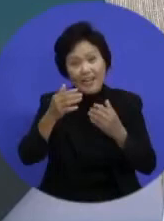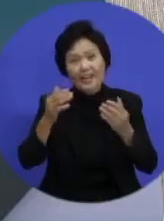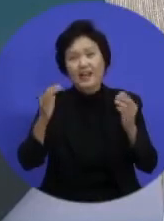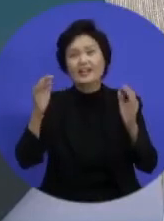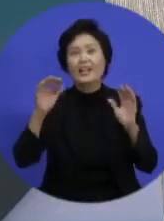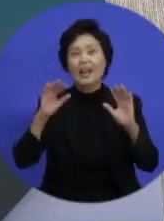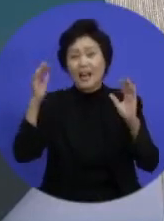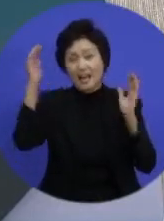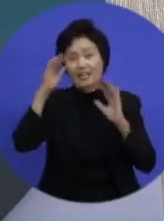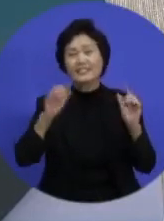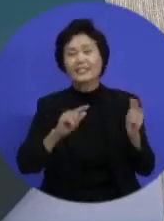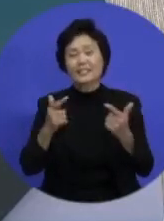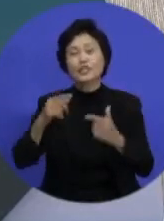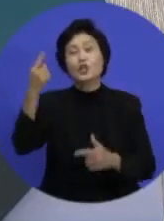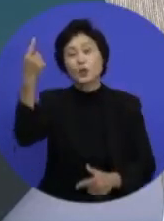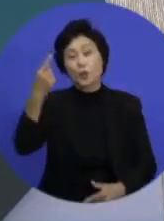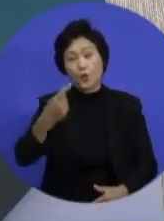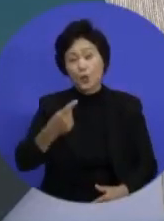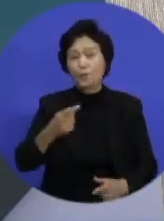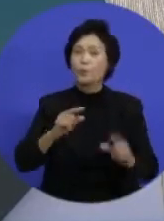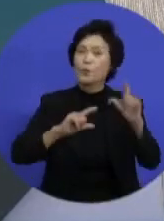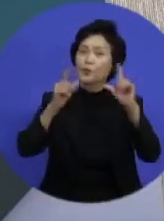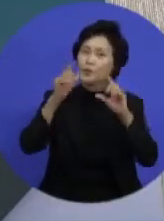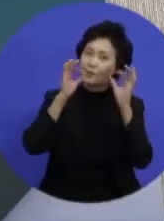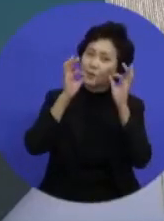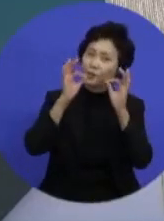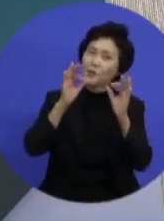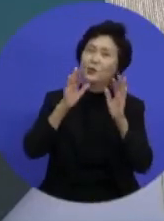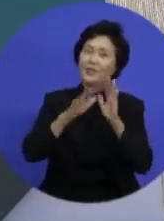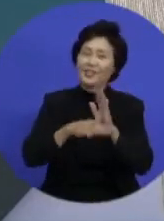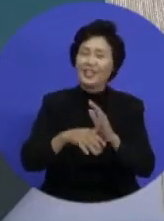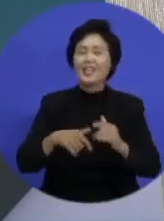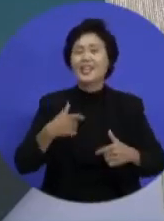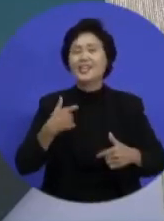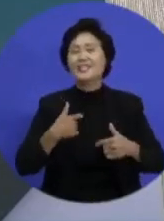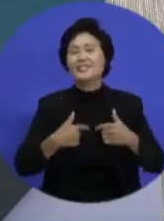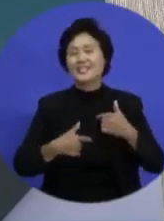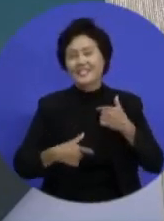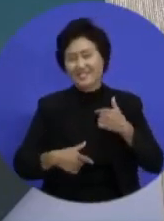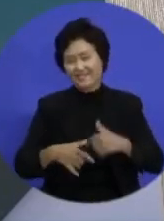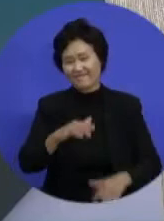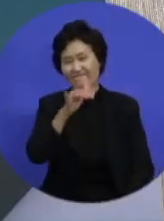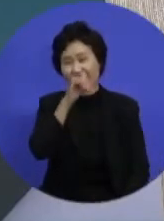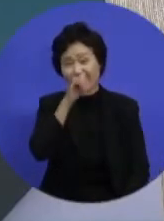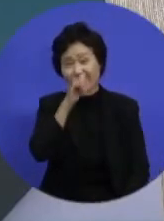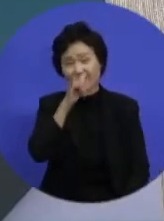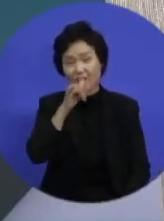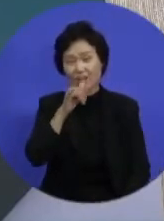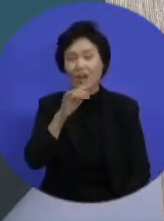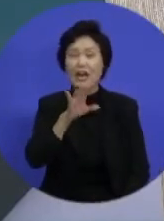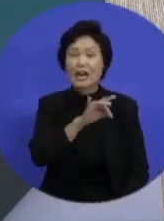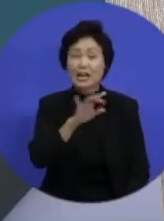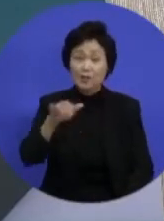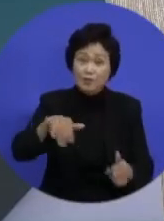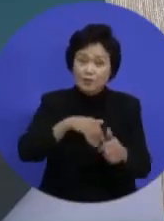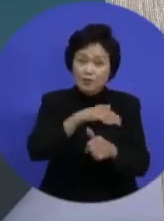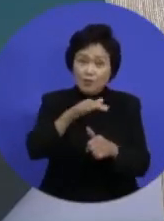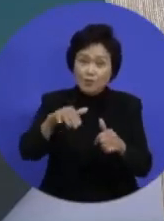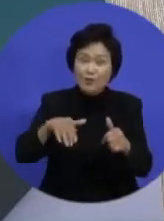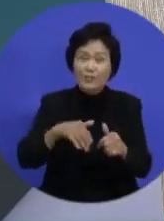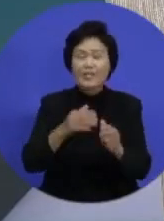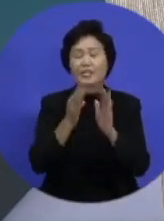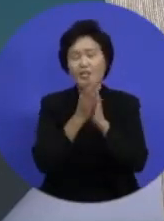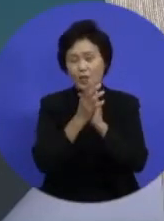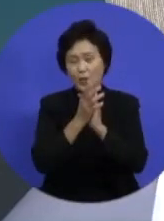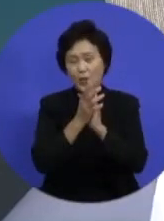길이 맞구나. 네. 이거 정말 기꺼이 갈 수 있는 길이구나라는 걸 갖게 되죠. 근데 네. 이제 가끔은 주변에서 기도해 주시고